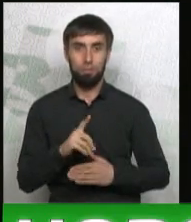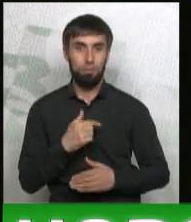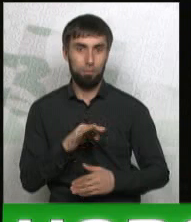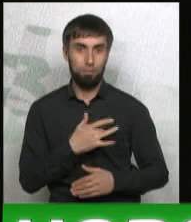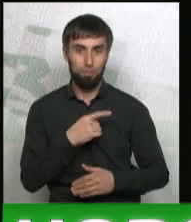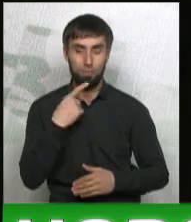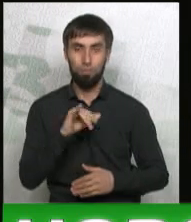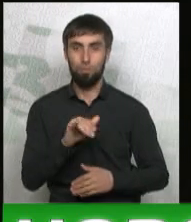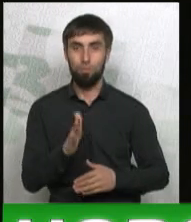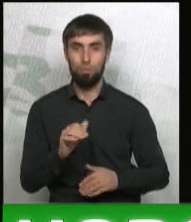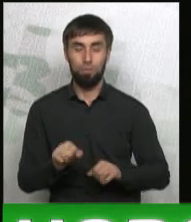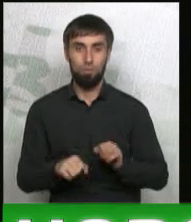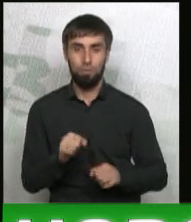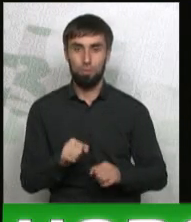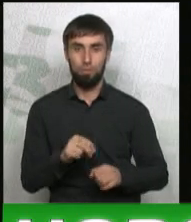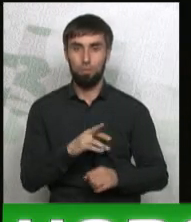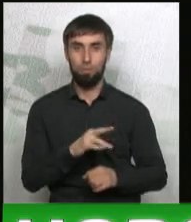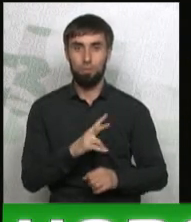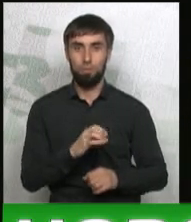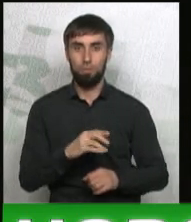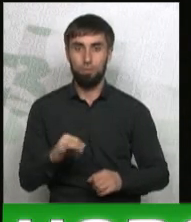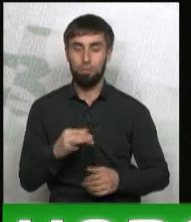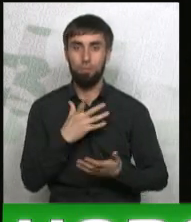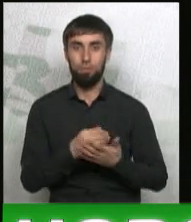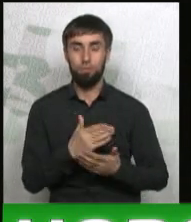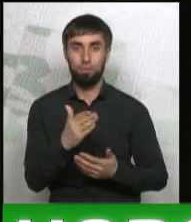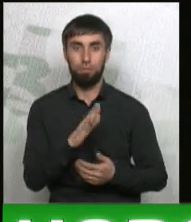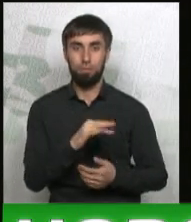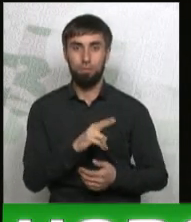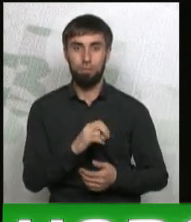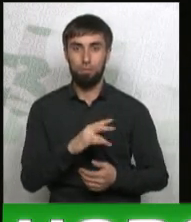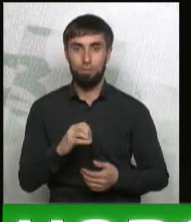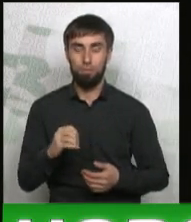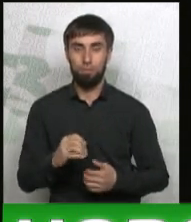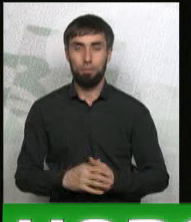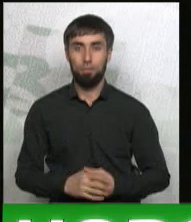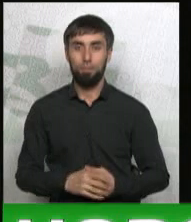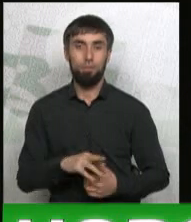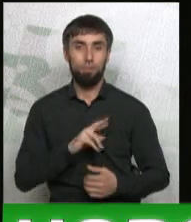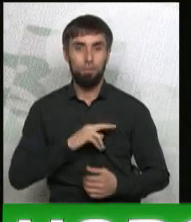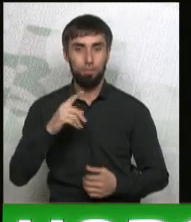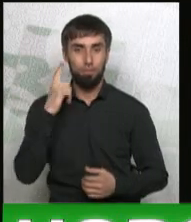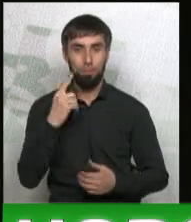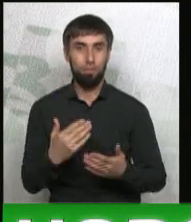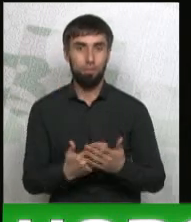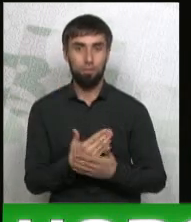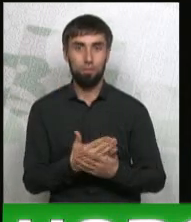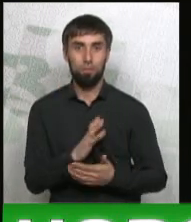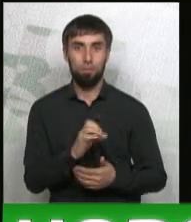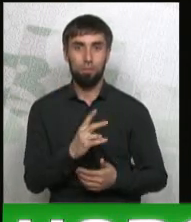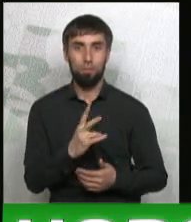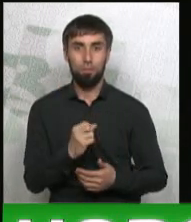вас будет возможность донести свое видение. Я думаю, новые будут сценарии,